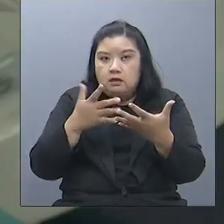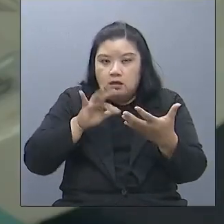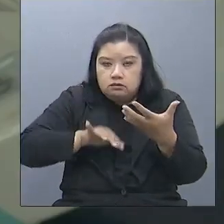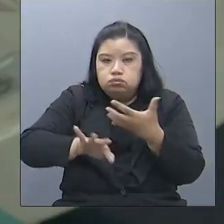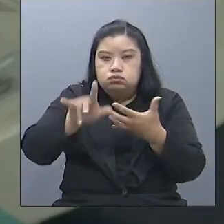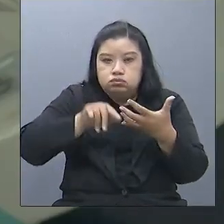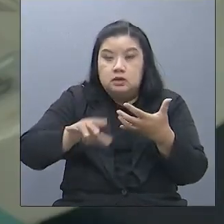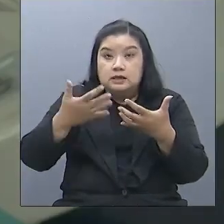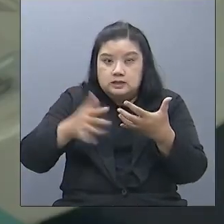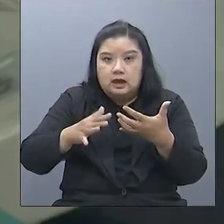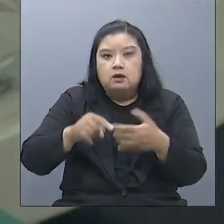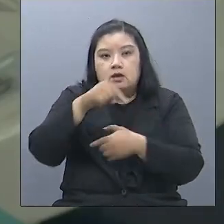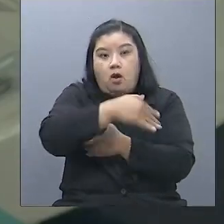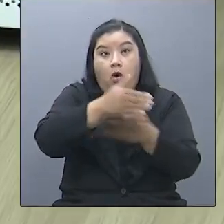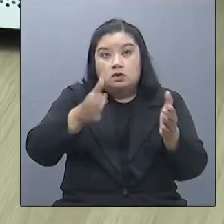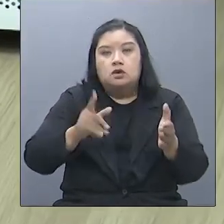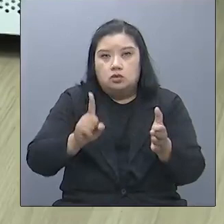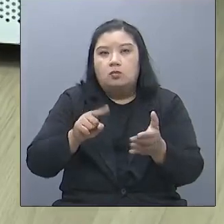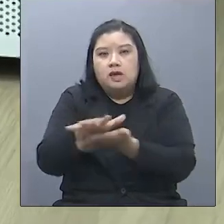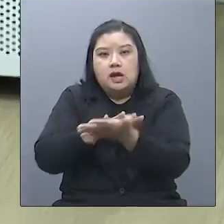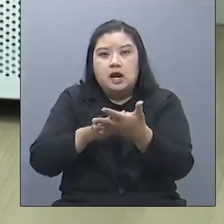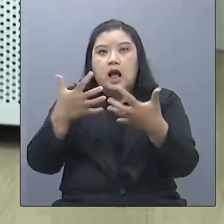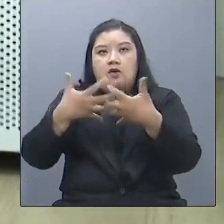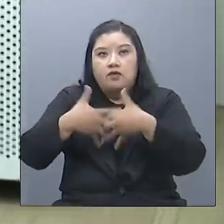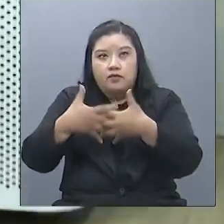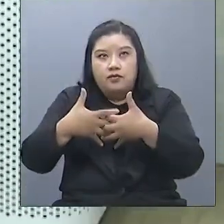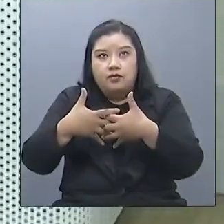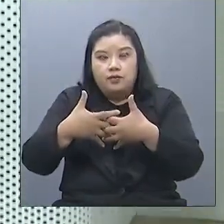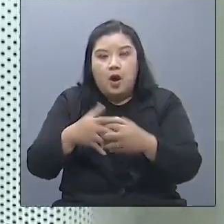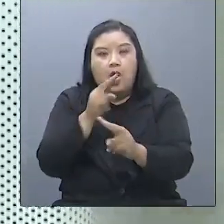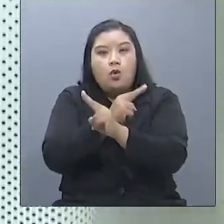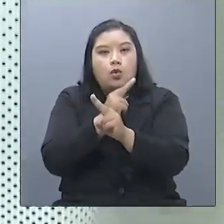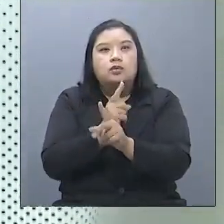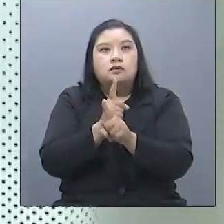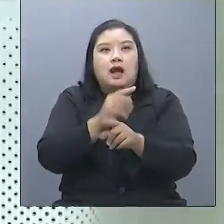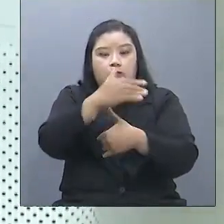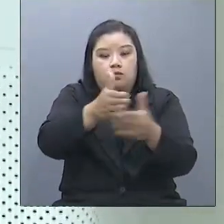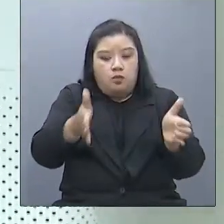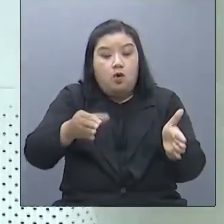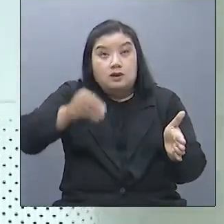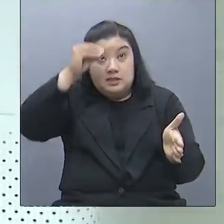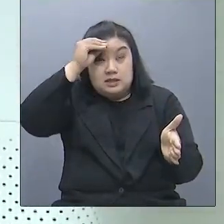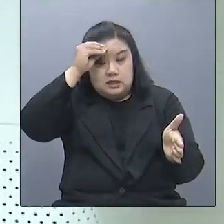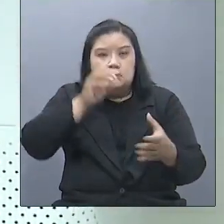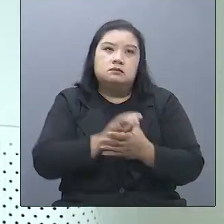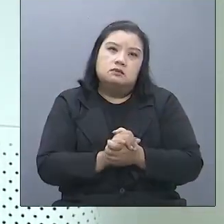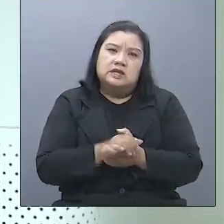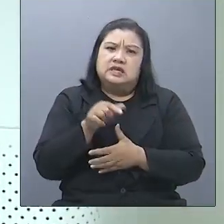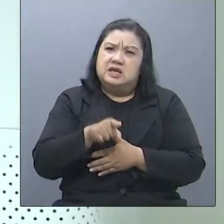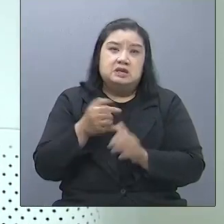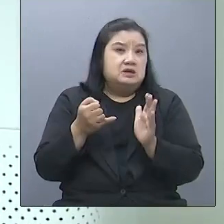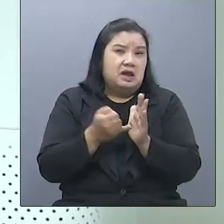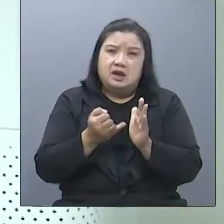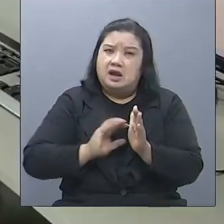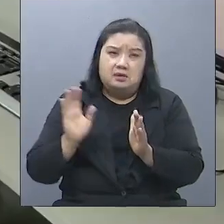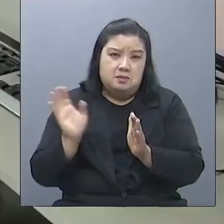ภายในห้องติดตั้งเครื่องฟอกอากาศตามสัดส่วนของขนาดห้องนะคะฟังแบบนี้มันไม่ง่ายใช่ไหมคะคุณผู้ชมอย่างที่เ